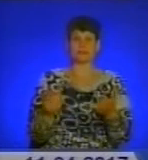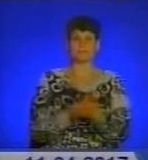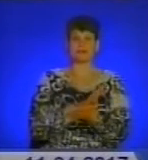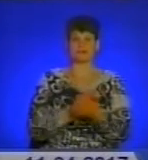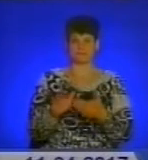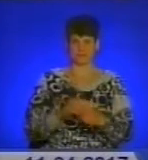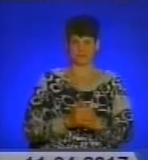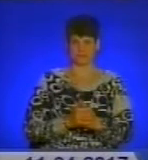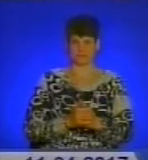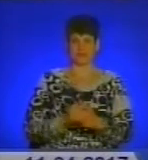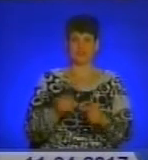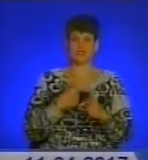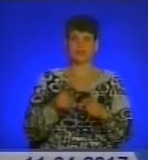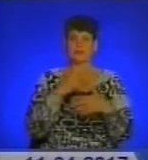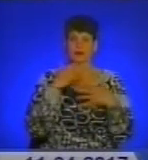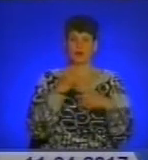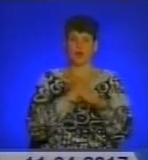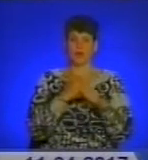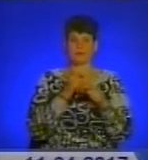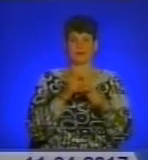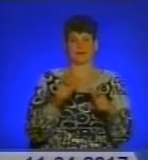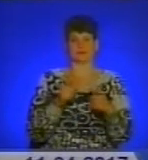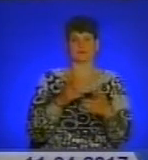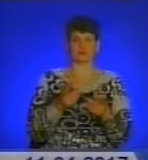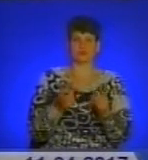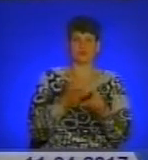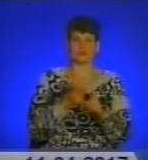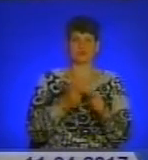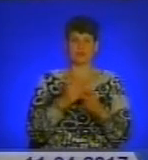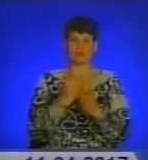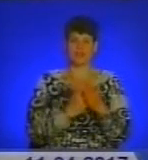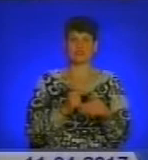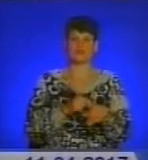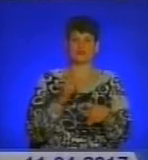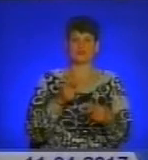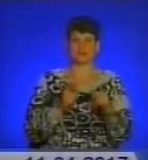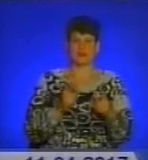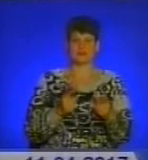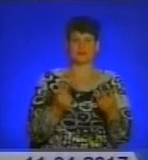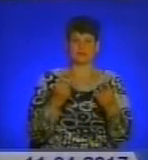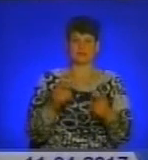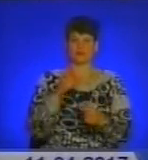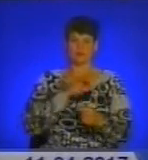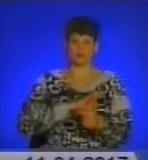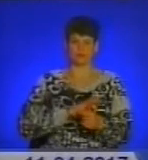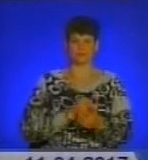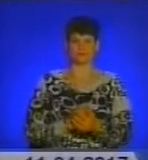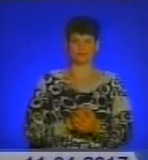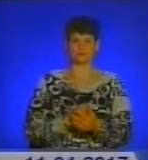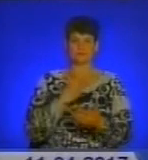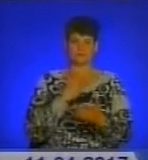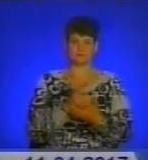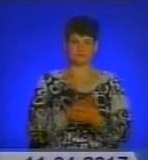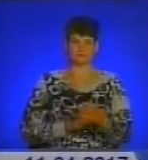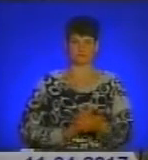безкоштовно. Чи багато аптек на Тернопільщині долучилися до цієї програми і чи відчули насправді покупці суттєву вигоду, дізнавалася моя колега